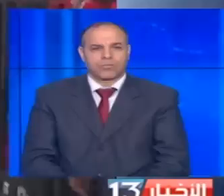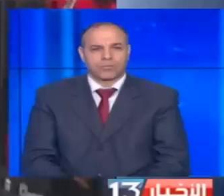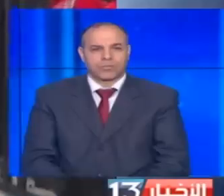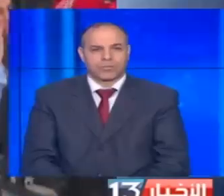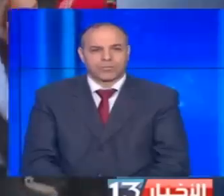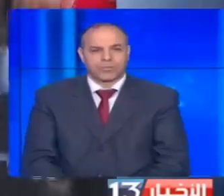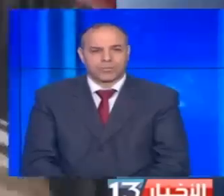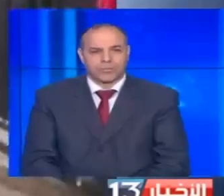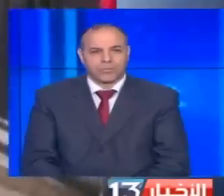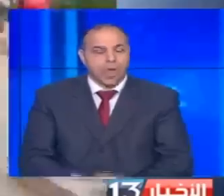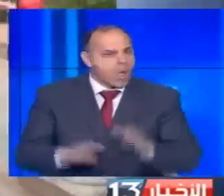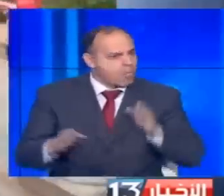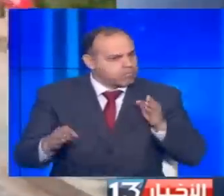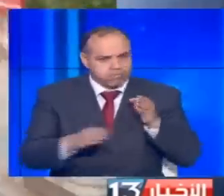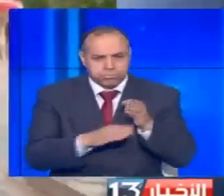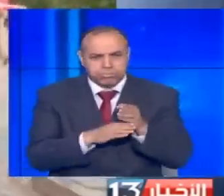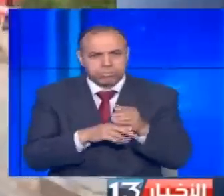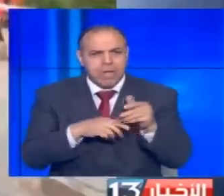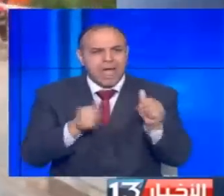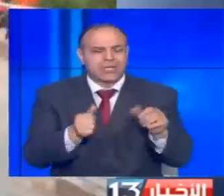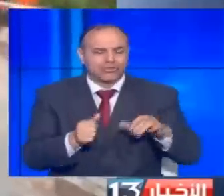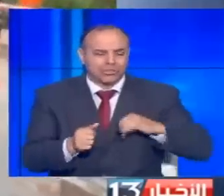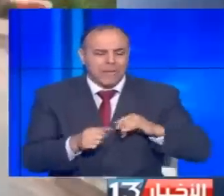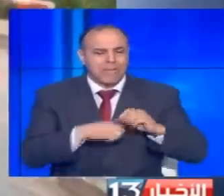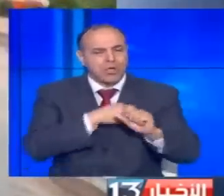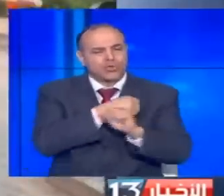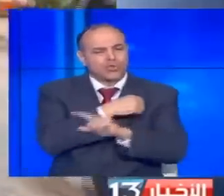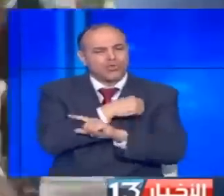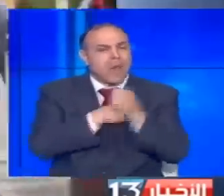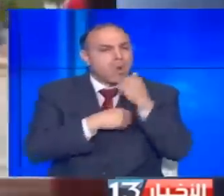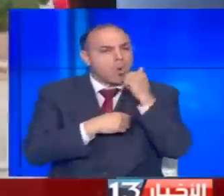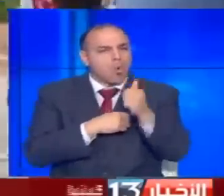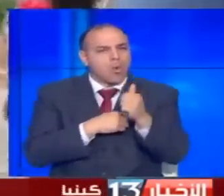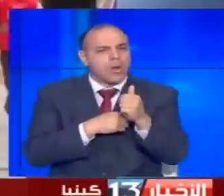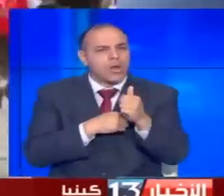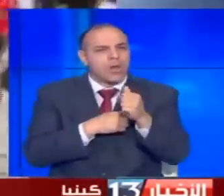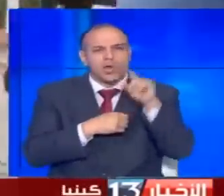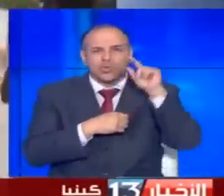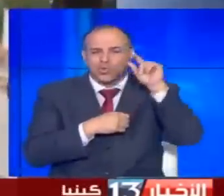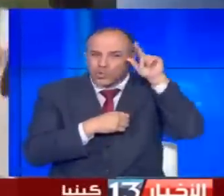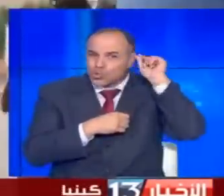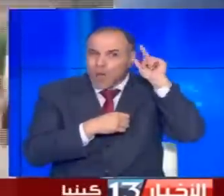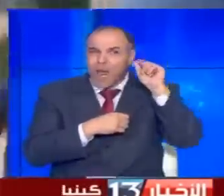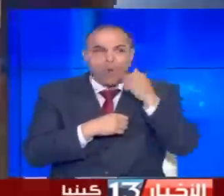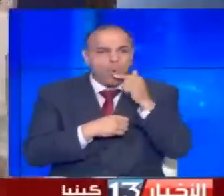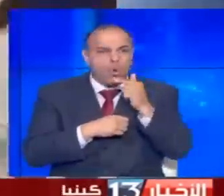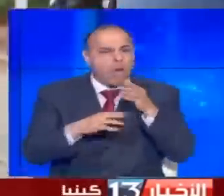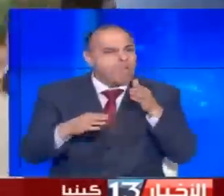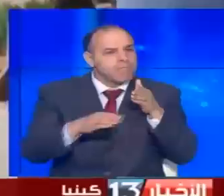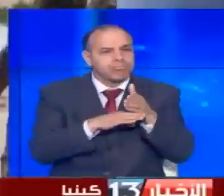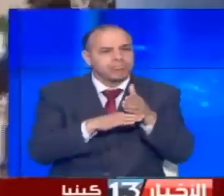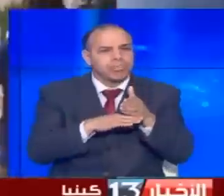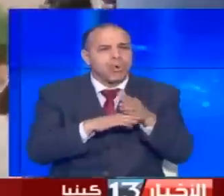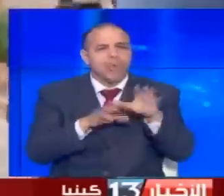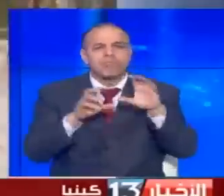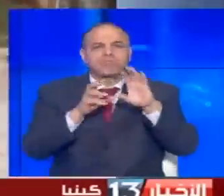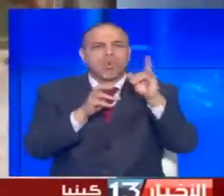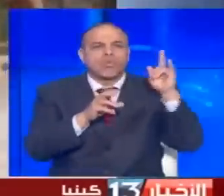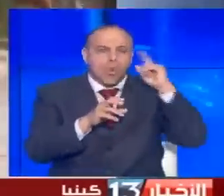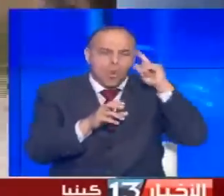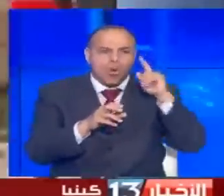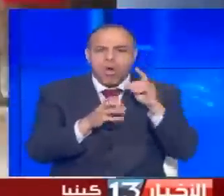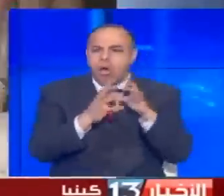الهجوم الذي تبنته حركه الشباب الصوماليه المواجهه لتنظيم القاعده بدا بانفجار استهدف المجمع وعاقبه